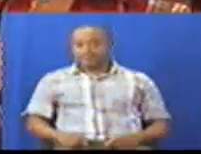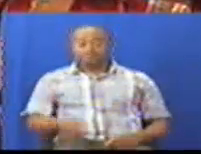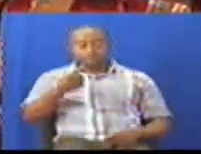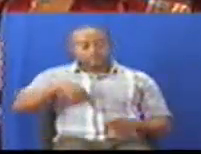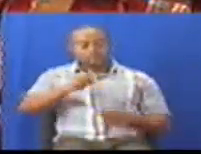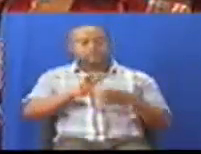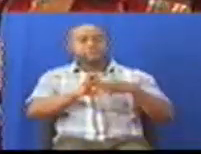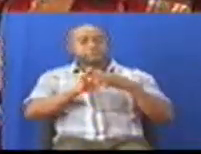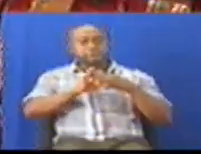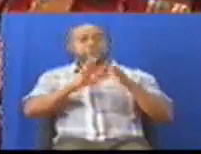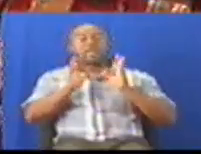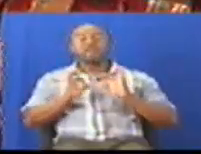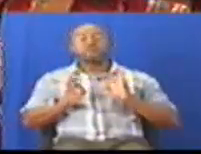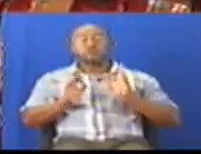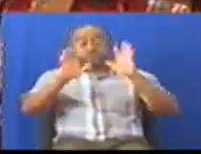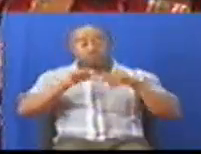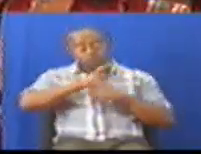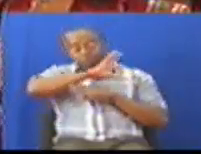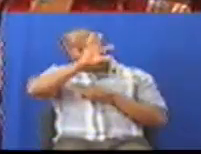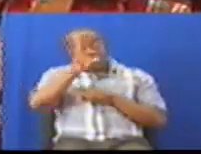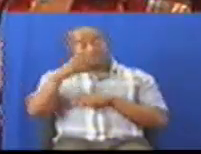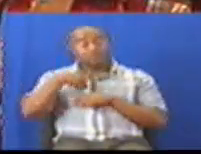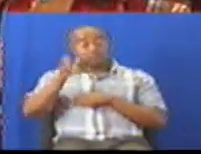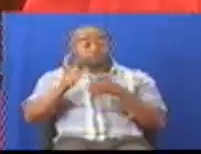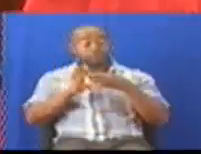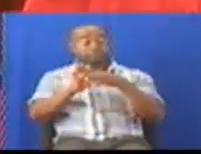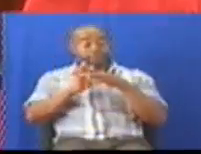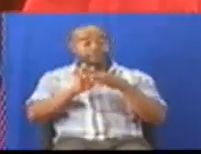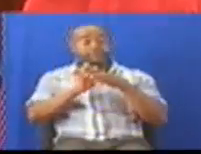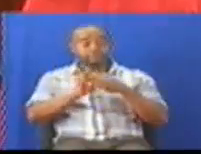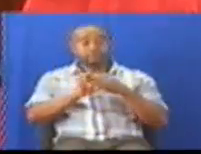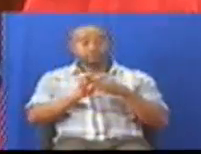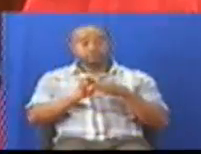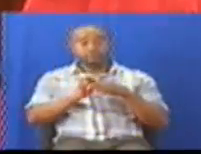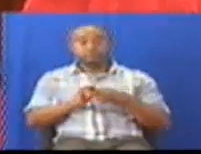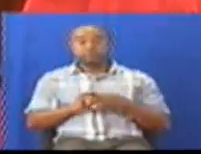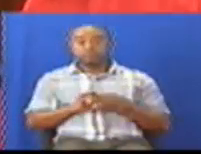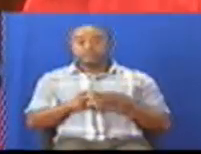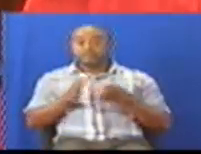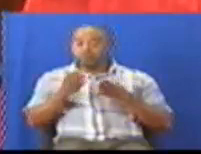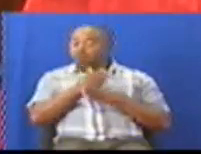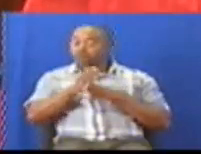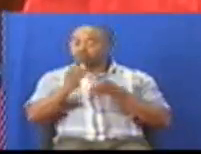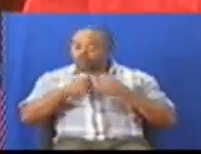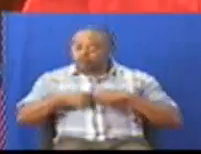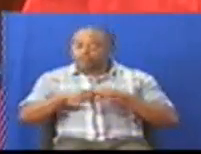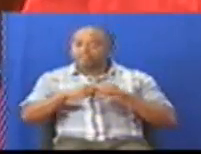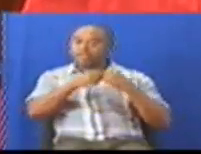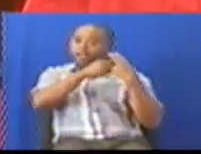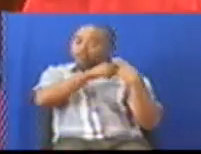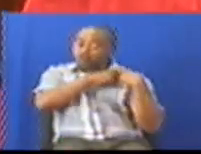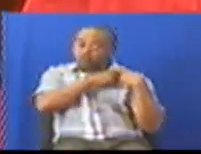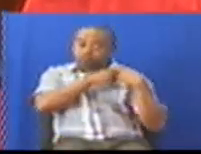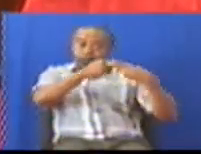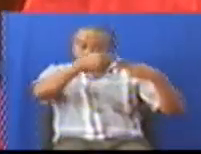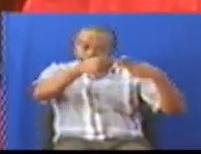tukishirikiana vizuri wabunge wote pamoja na mawaziri na Mheshimiwa Spika katika kutekeleza majukumu ambayo tulipewa